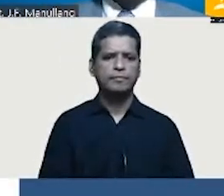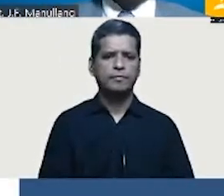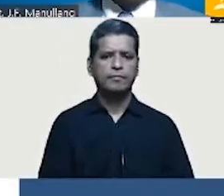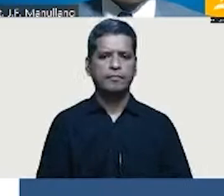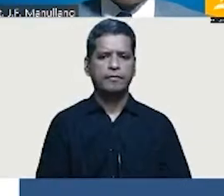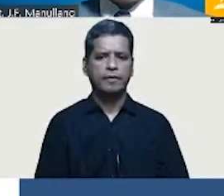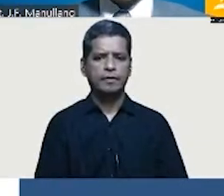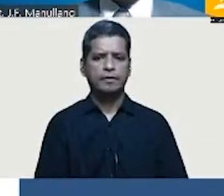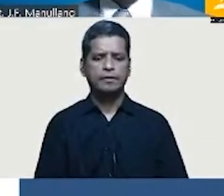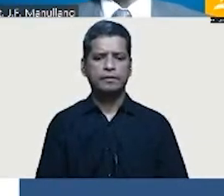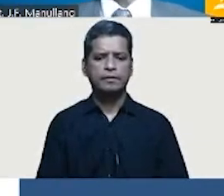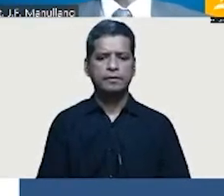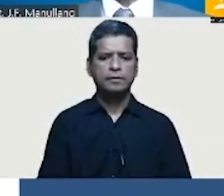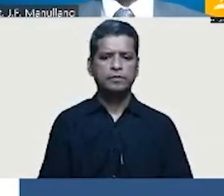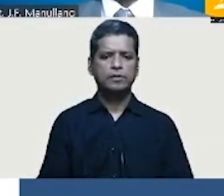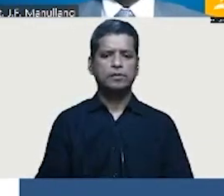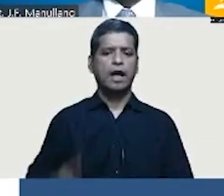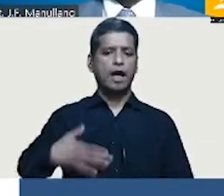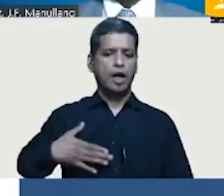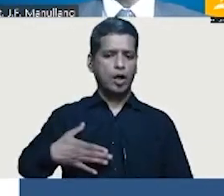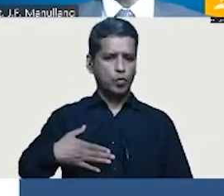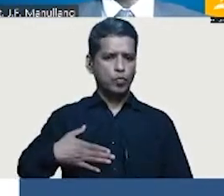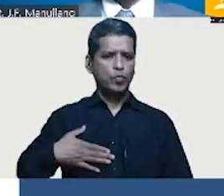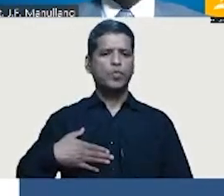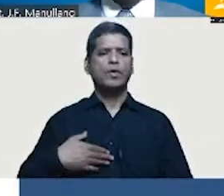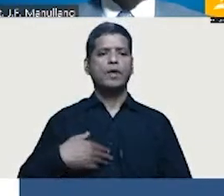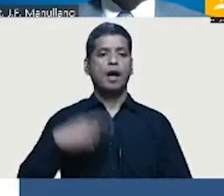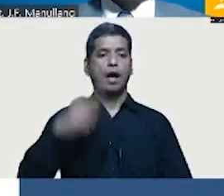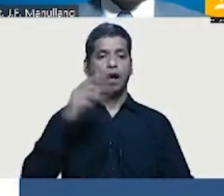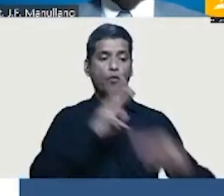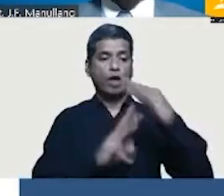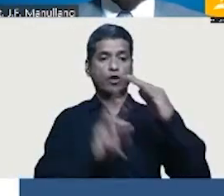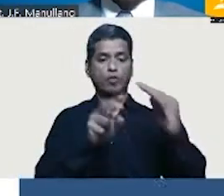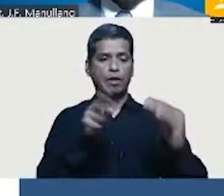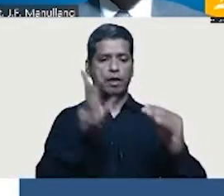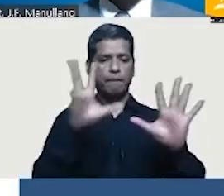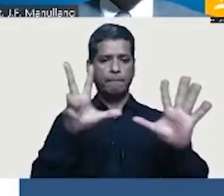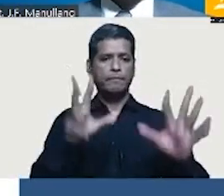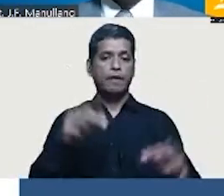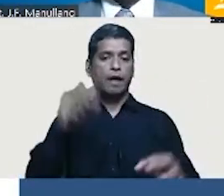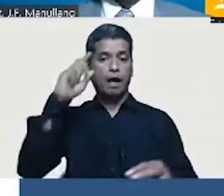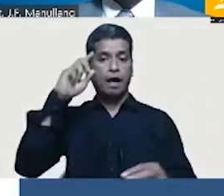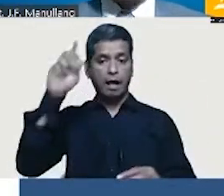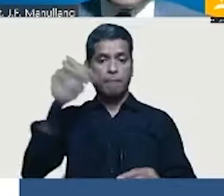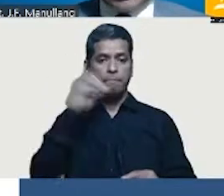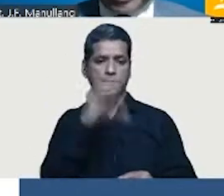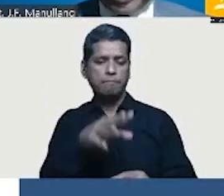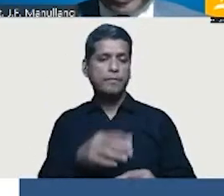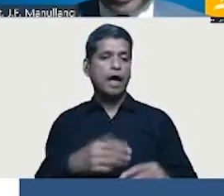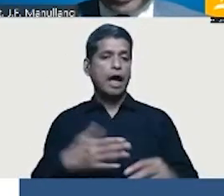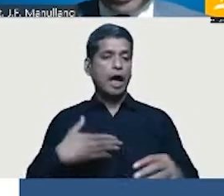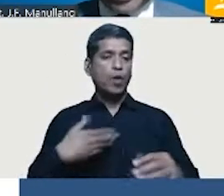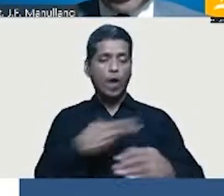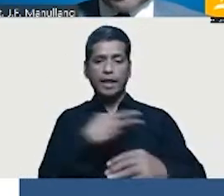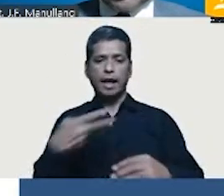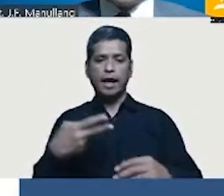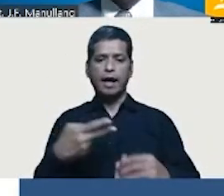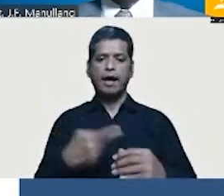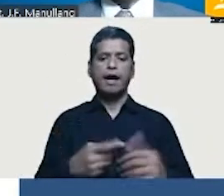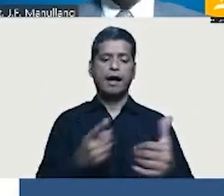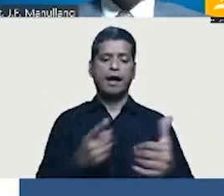18 dikatakan Aku adalah alfa dan omega Firman salah yang ada